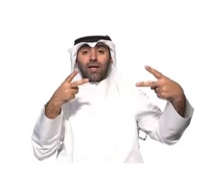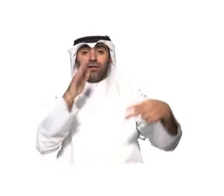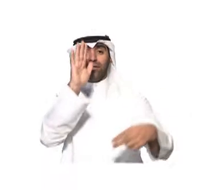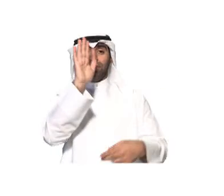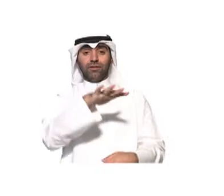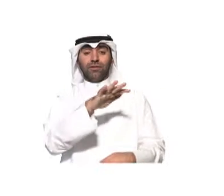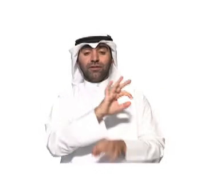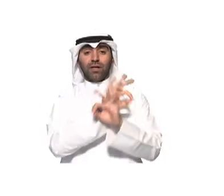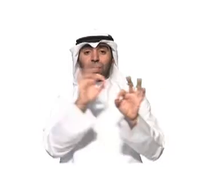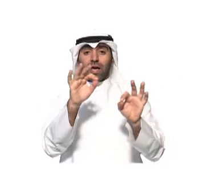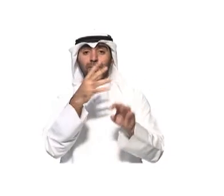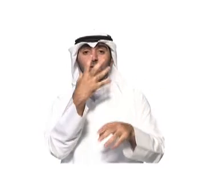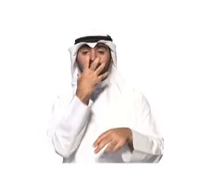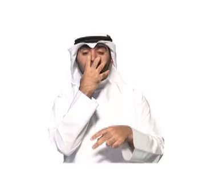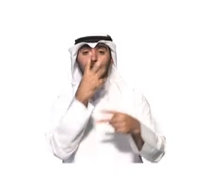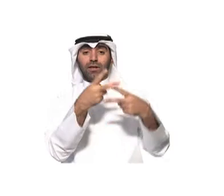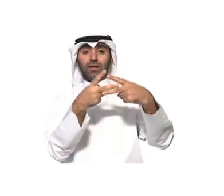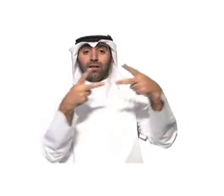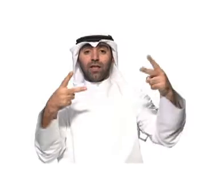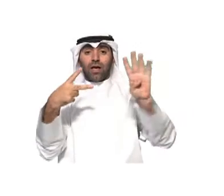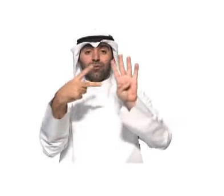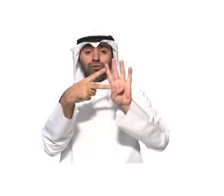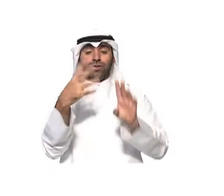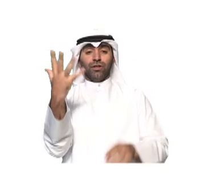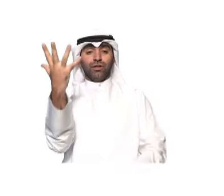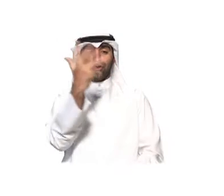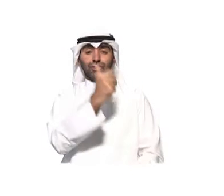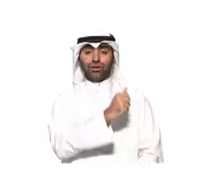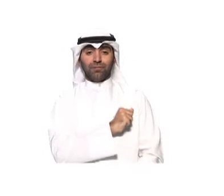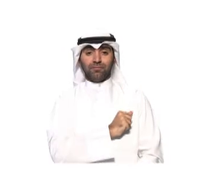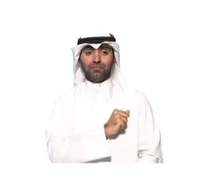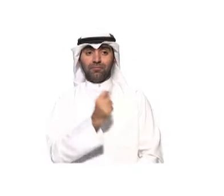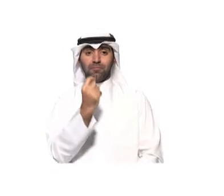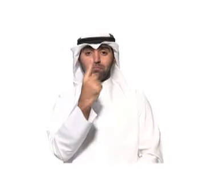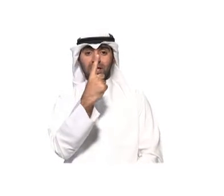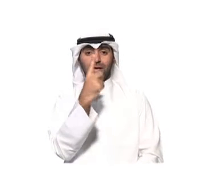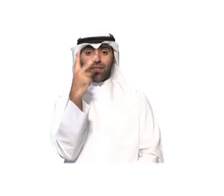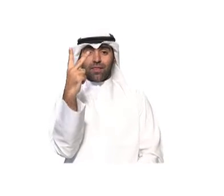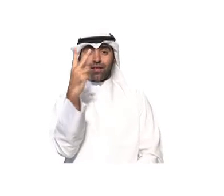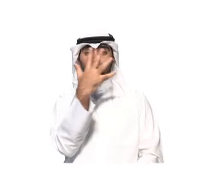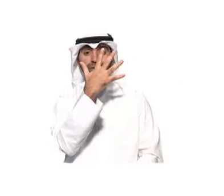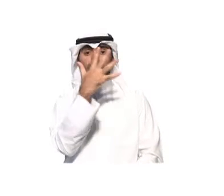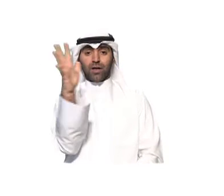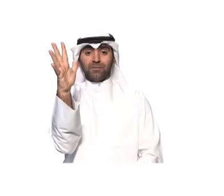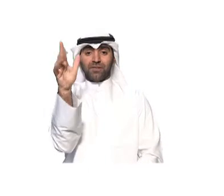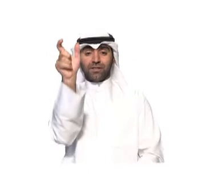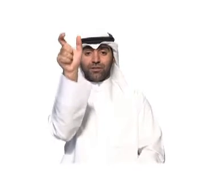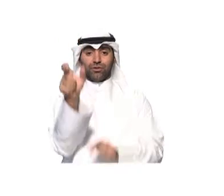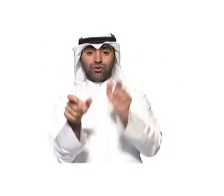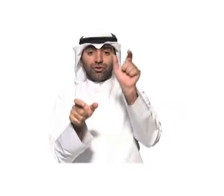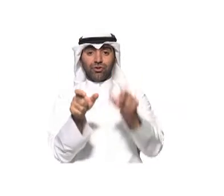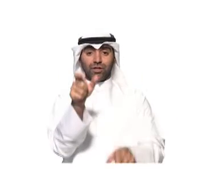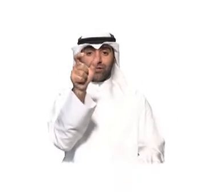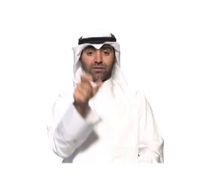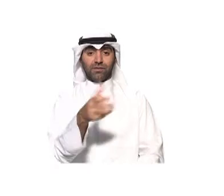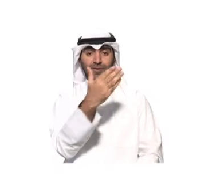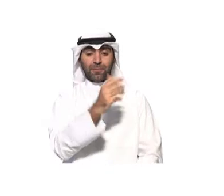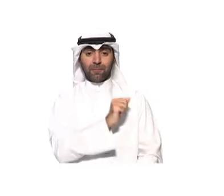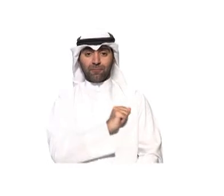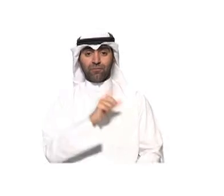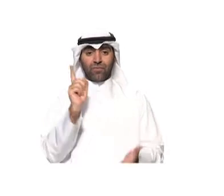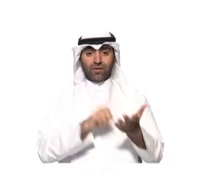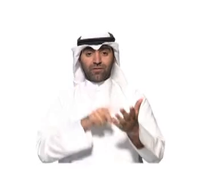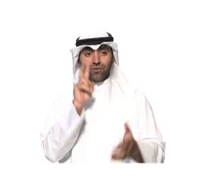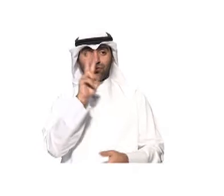اللازمة والتي استدعت حالتها العناية المركزة فقد بلغ عددها 152 حالة. الرقم